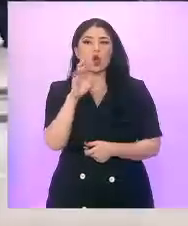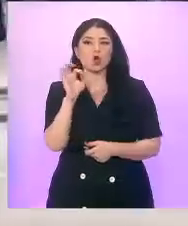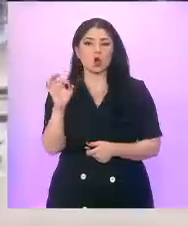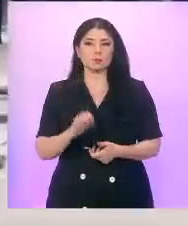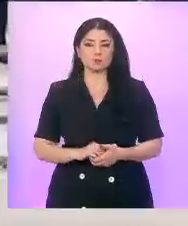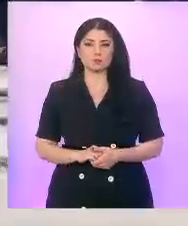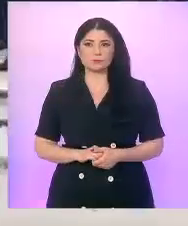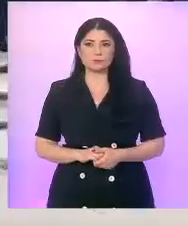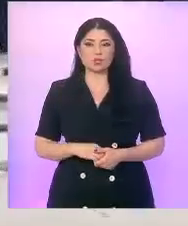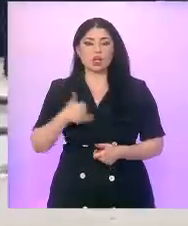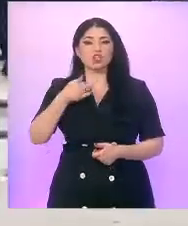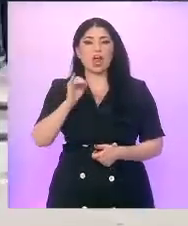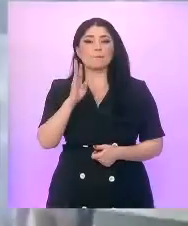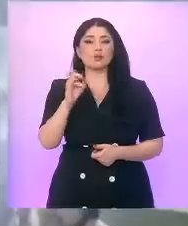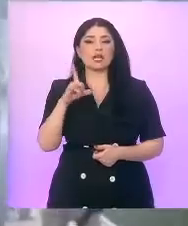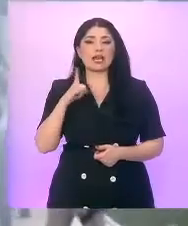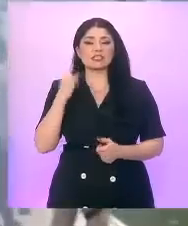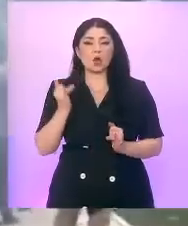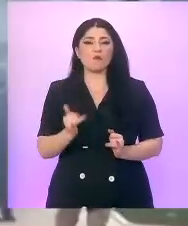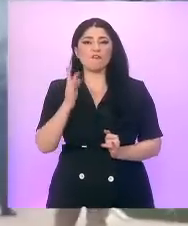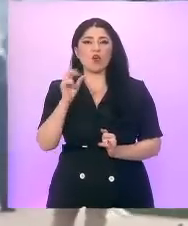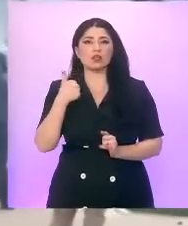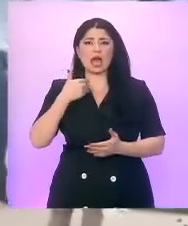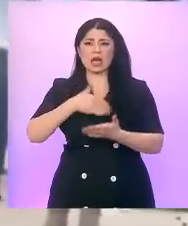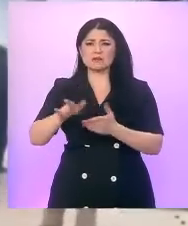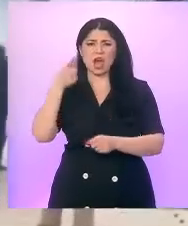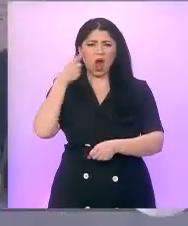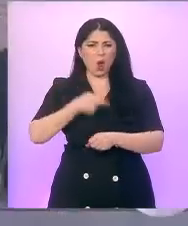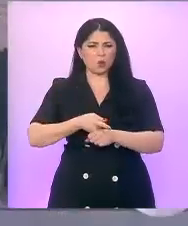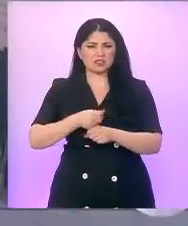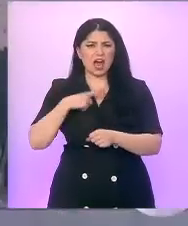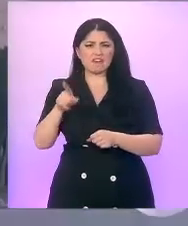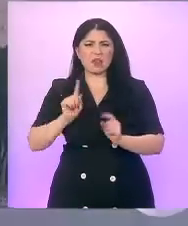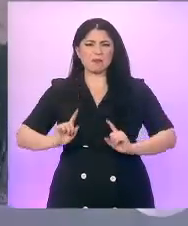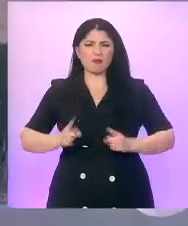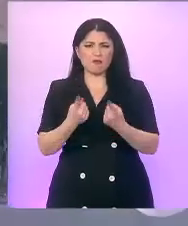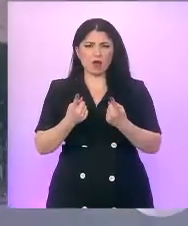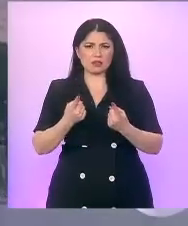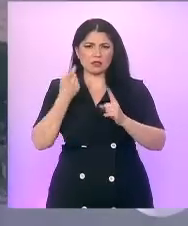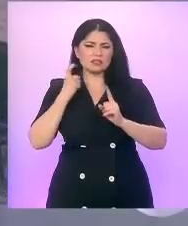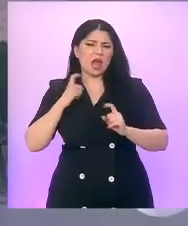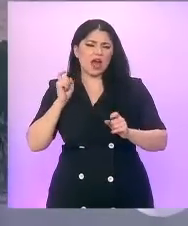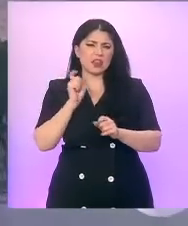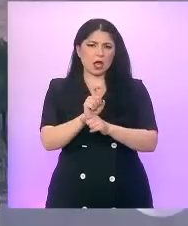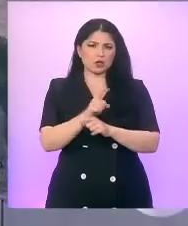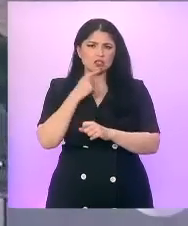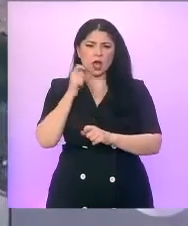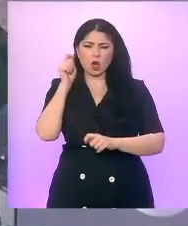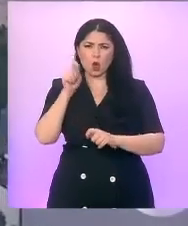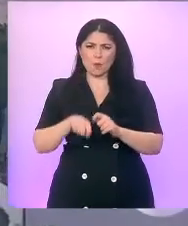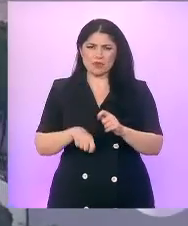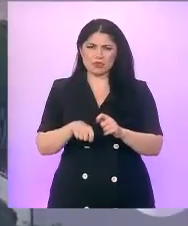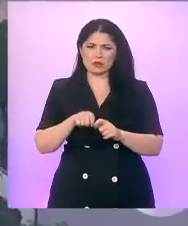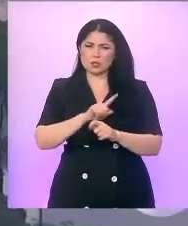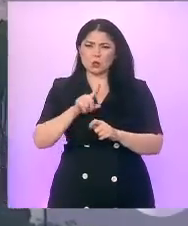descansa. Jair Bolsonaro, care se află în Florida, a respins acuzațiile că ar fi incitat la revoltă și a condamnat fără